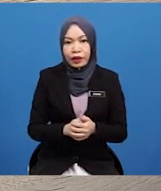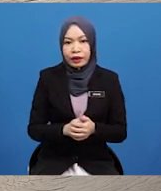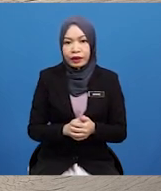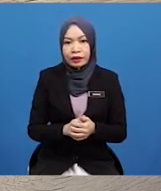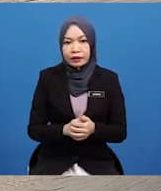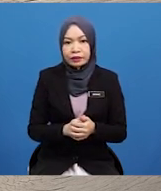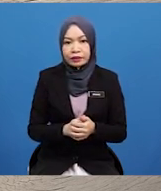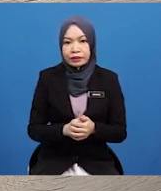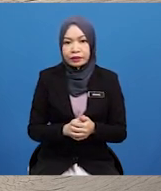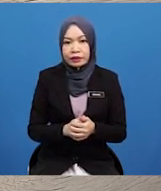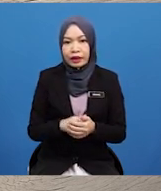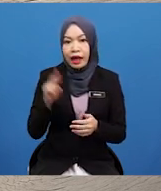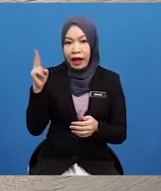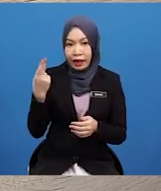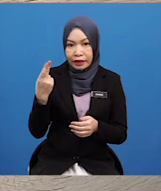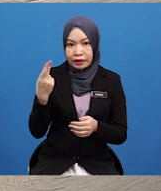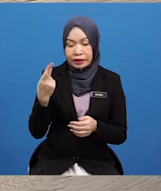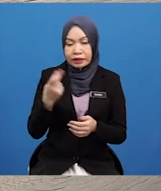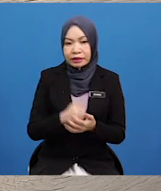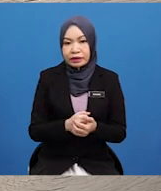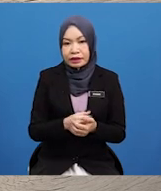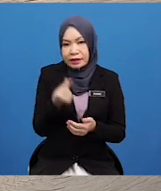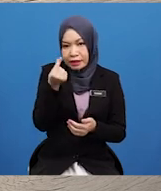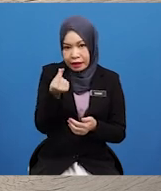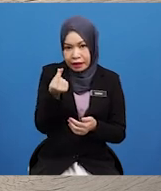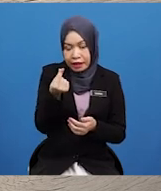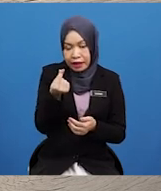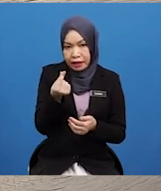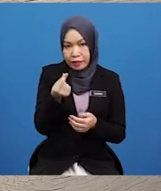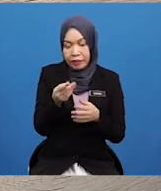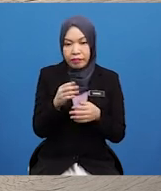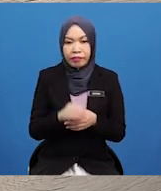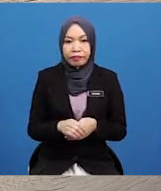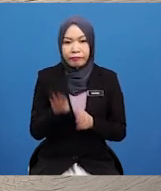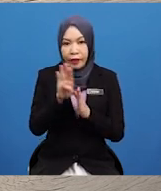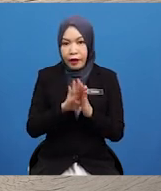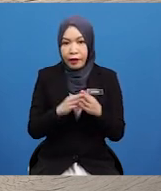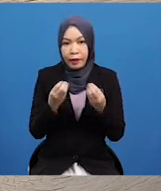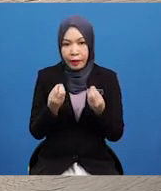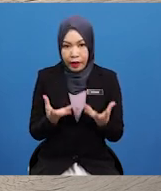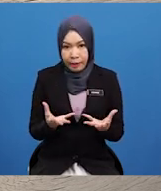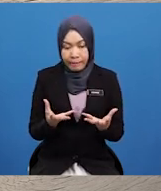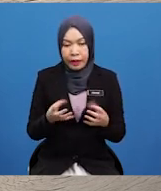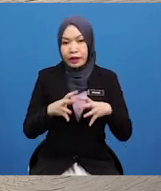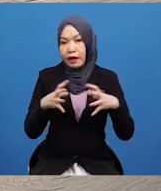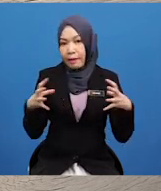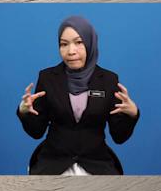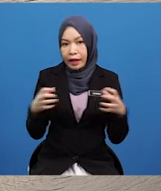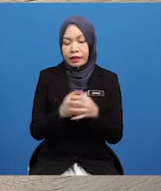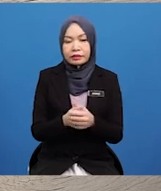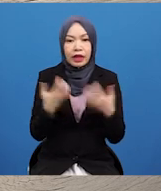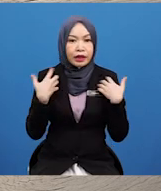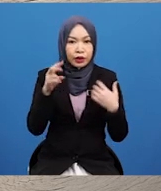segala, sedikit, beberapa, ramai. Kata bilangan tak tentu mempunyai dua